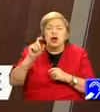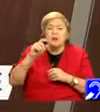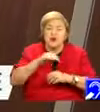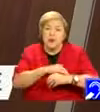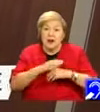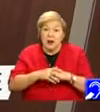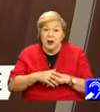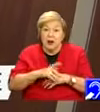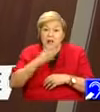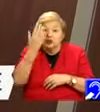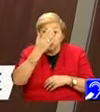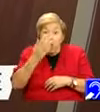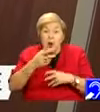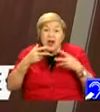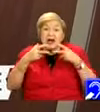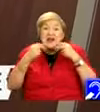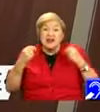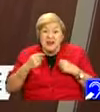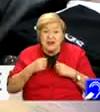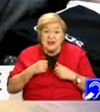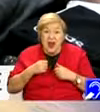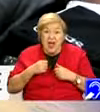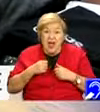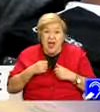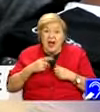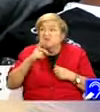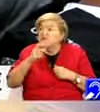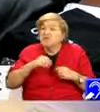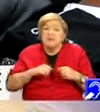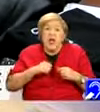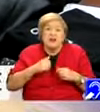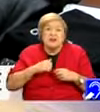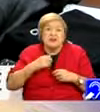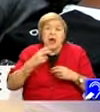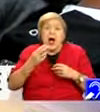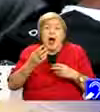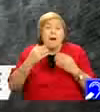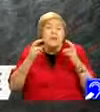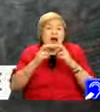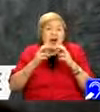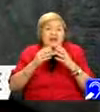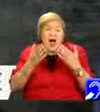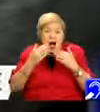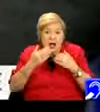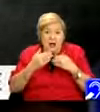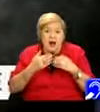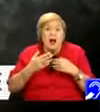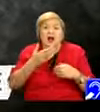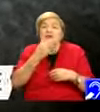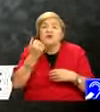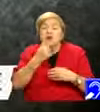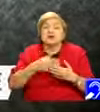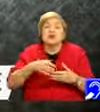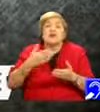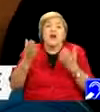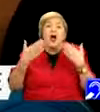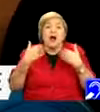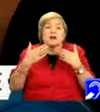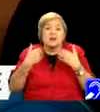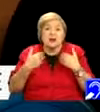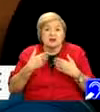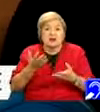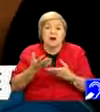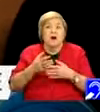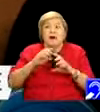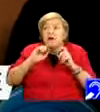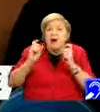în școlile și grădinițele din oraș. Acolo unde există, aparatele de aer condiționat sunt folosite la maximum pentru încălzirea sălilor de clasă.